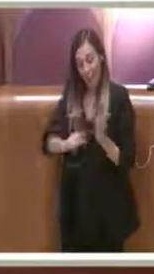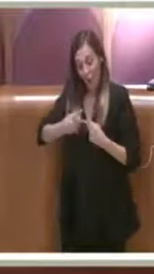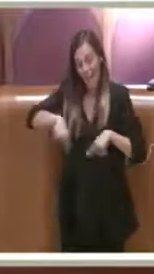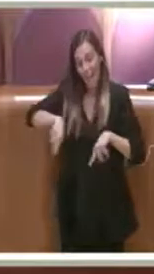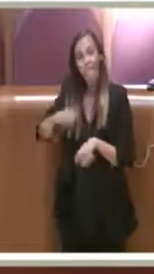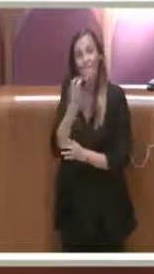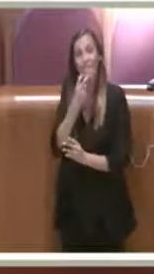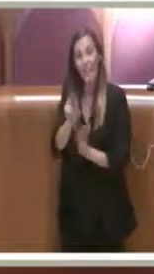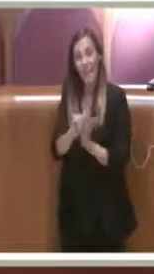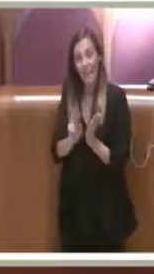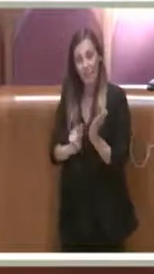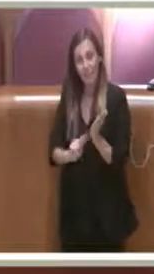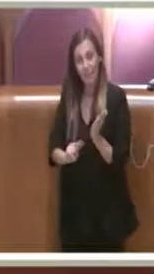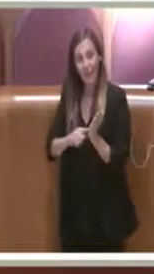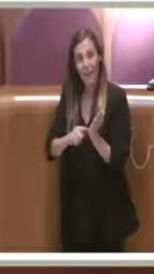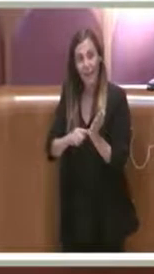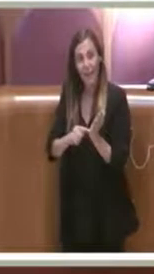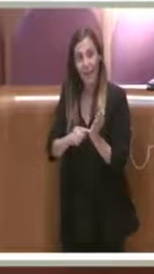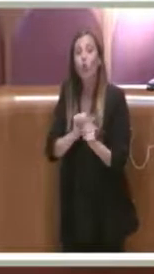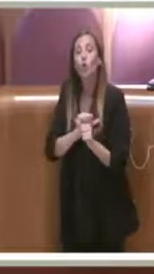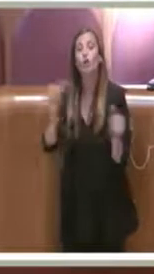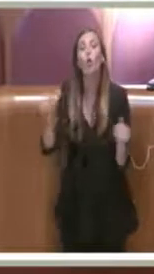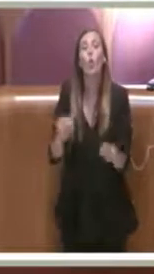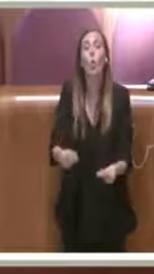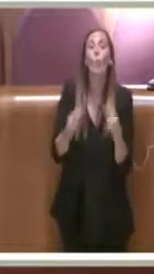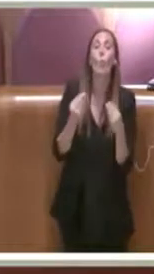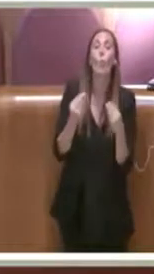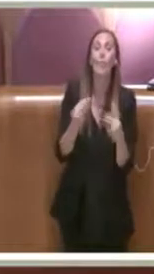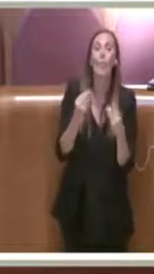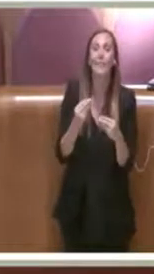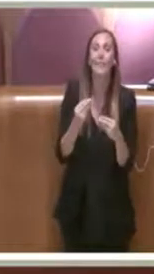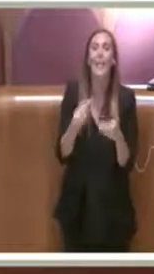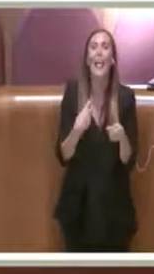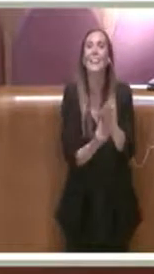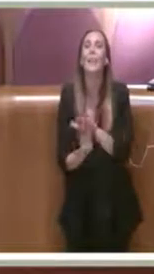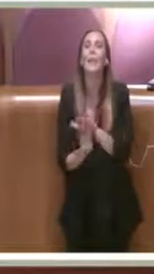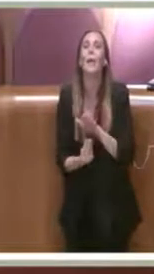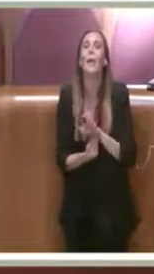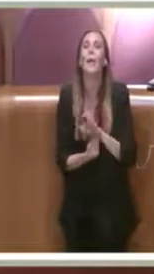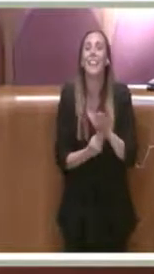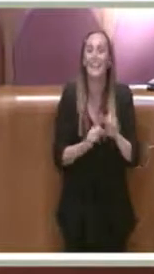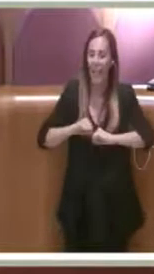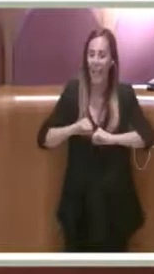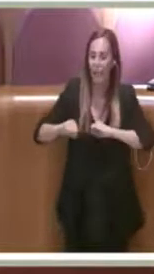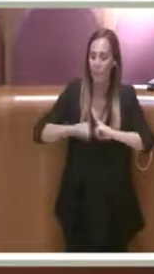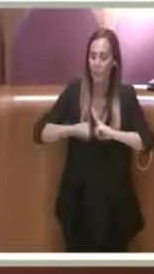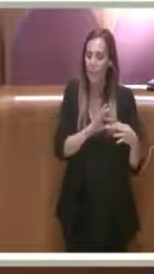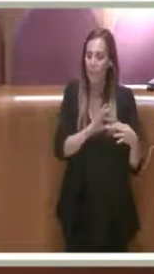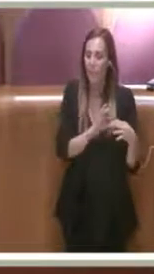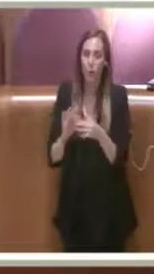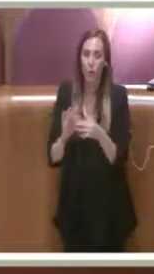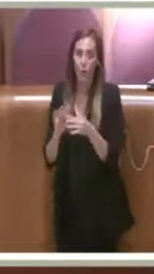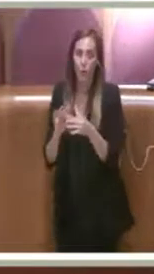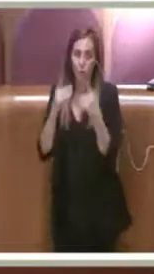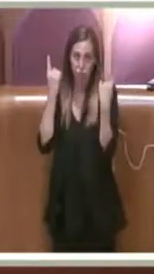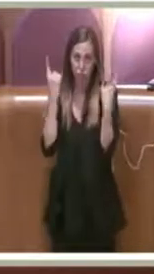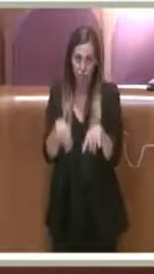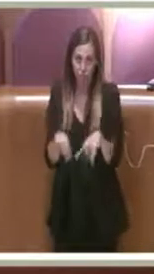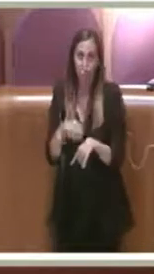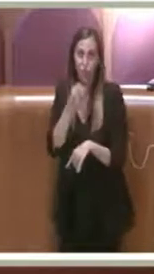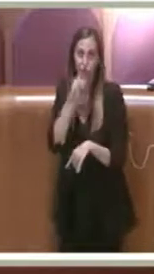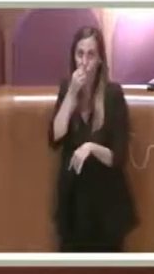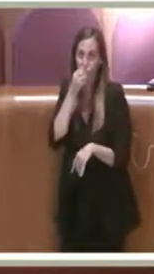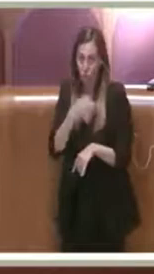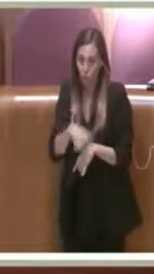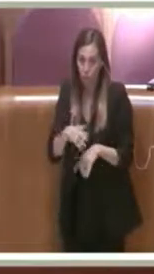delle riunioni delle commissioni sono svolte esclusivamente da dipendenti dell'amministrazione, e questo in analogia con quanto accade